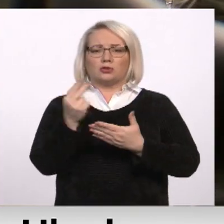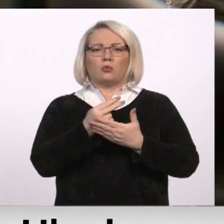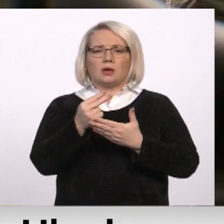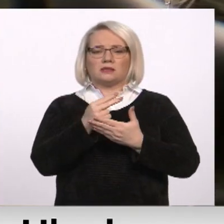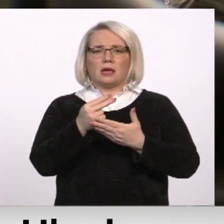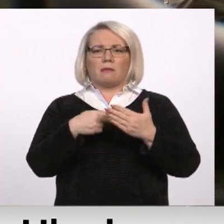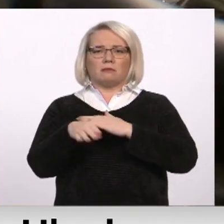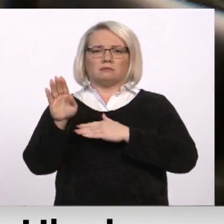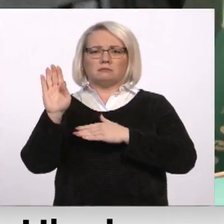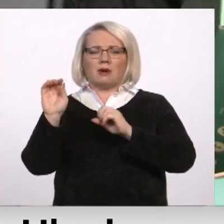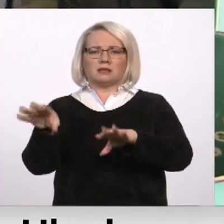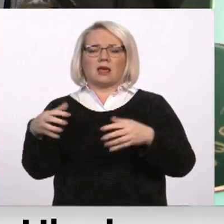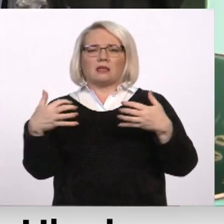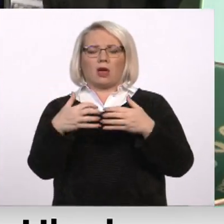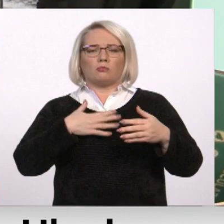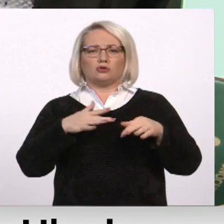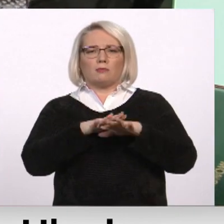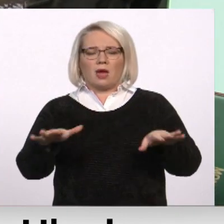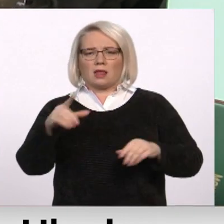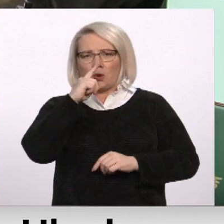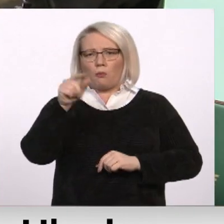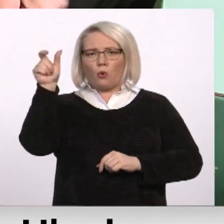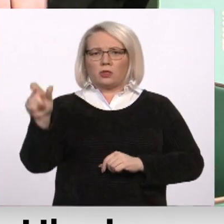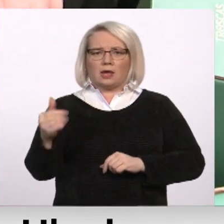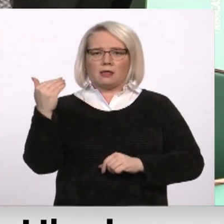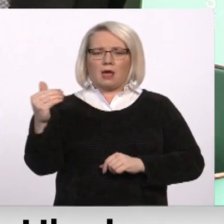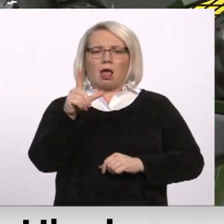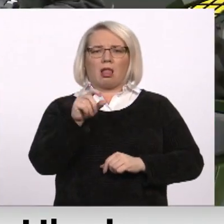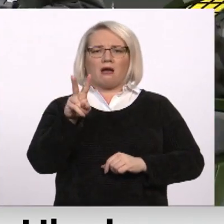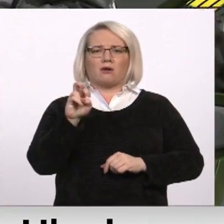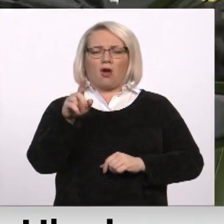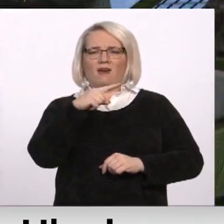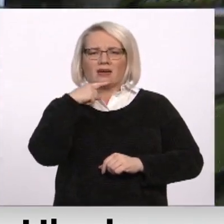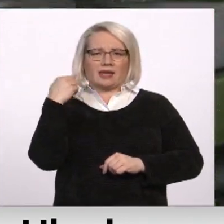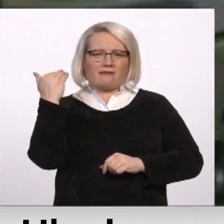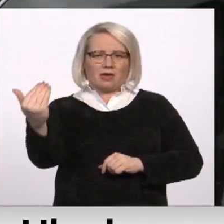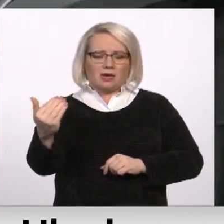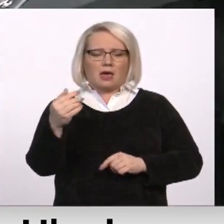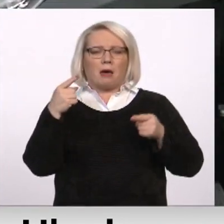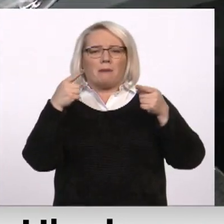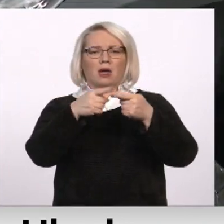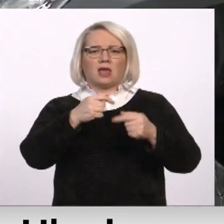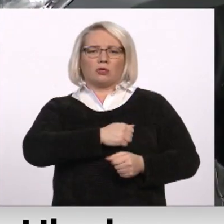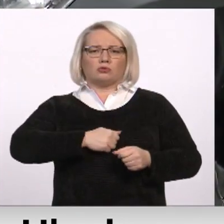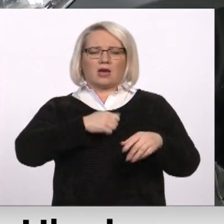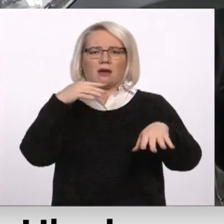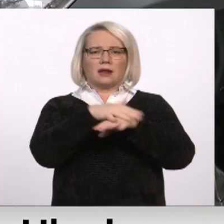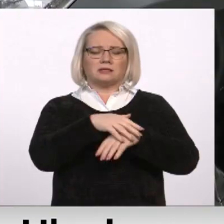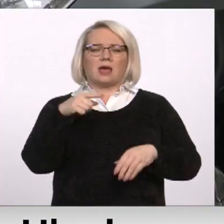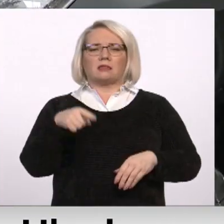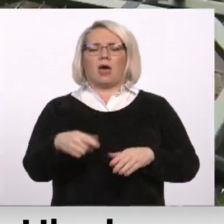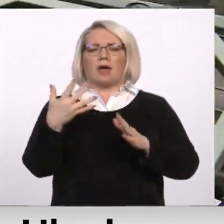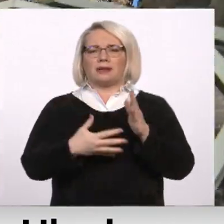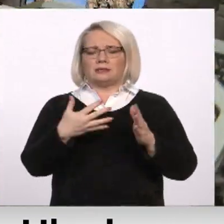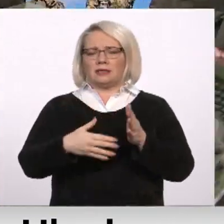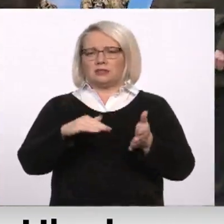karu mūsu bērniem. Vienalga, tā ir Putina, Šoigu, Lavrovu, Krievija. Mērķēt uz agresiju, kas šādi risinās situācijas un